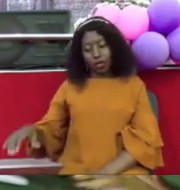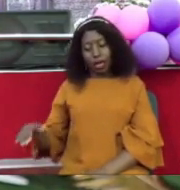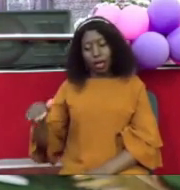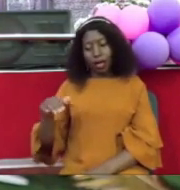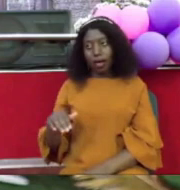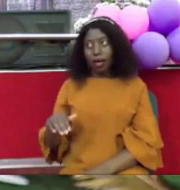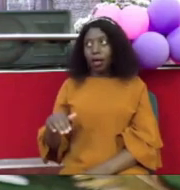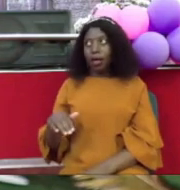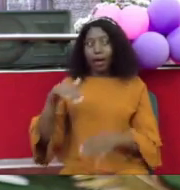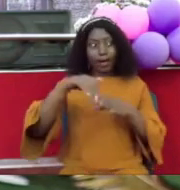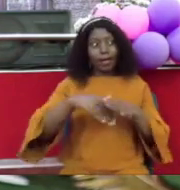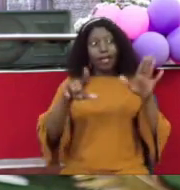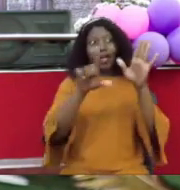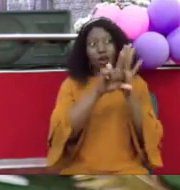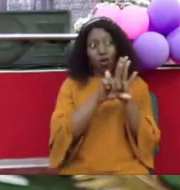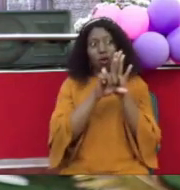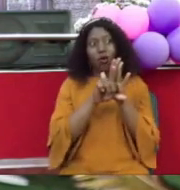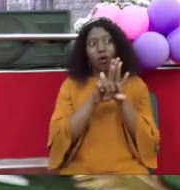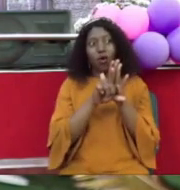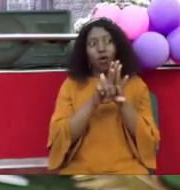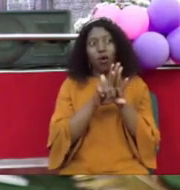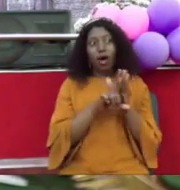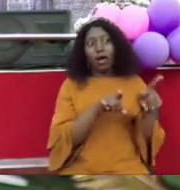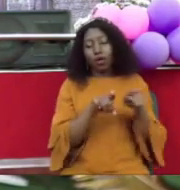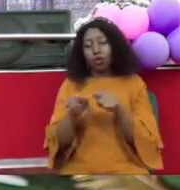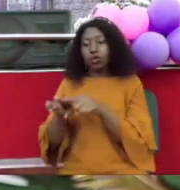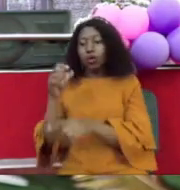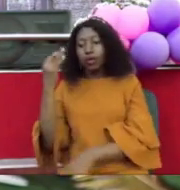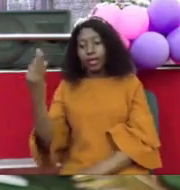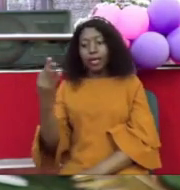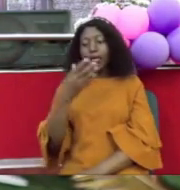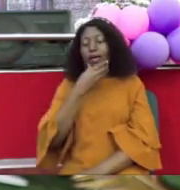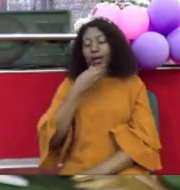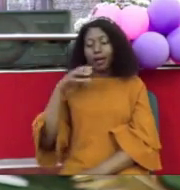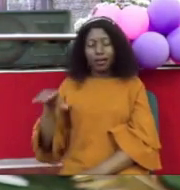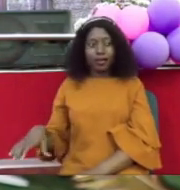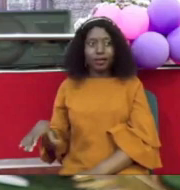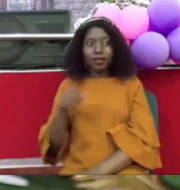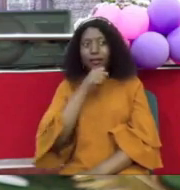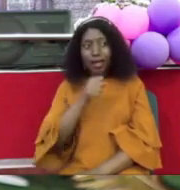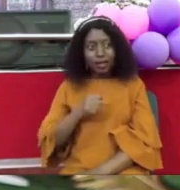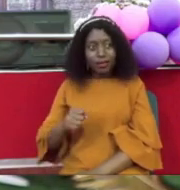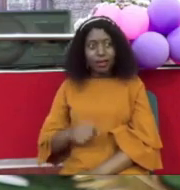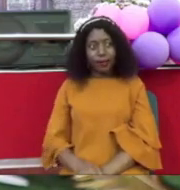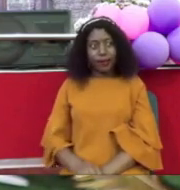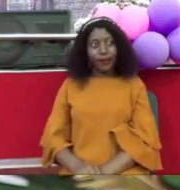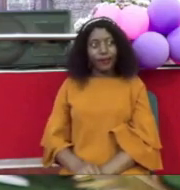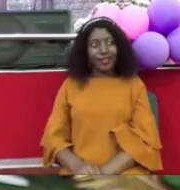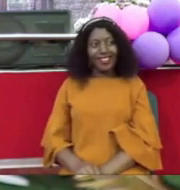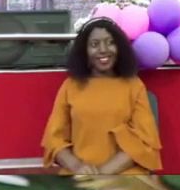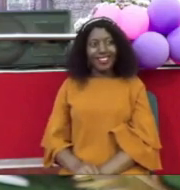Glow. And 3 grandsons. Aha, na? A daughter-in-law. Oh. Ha.